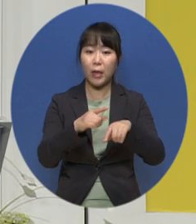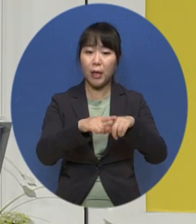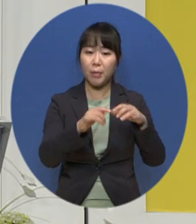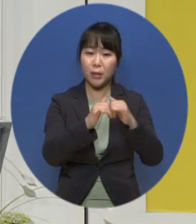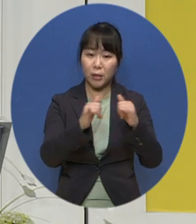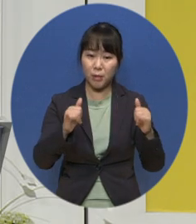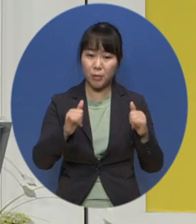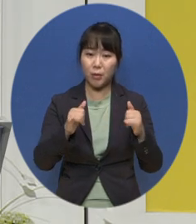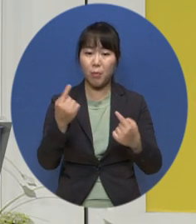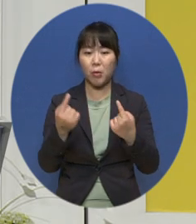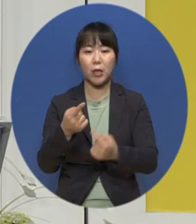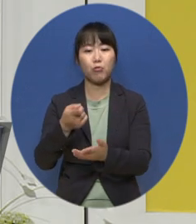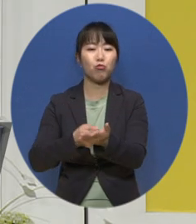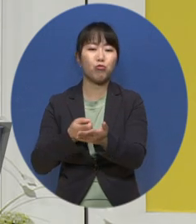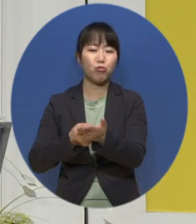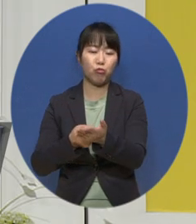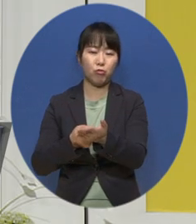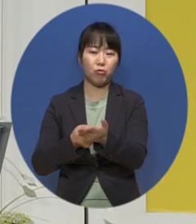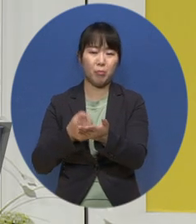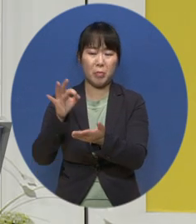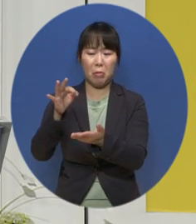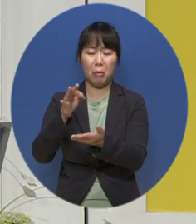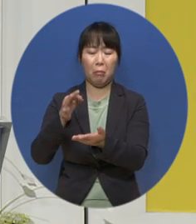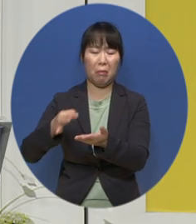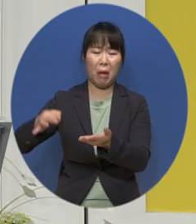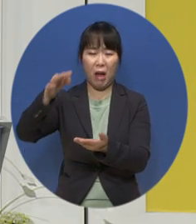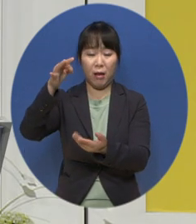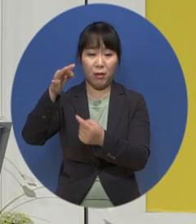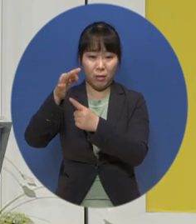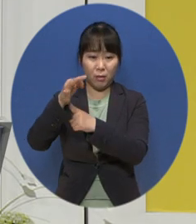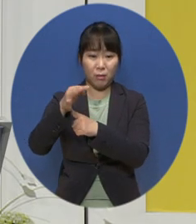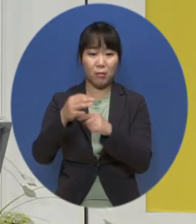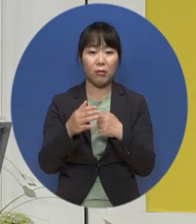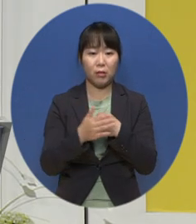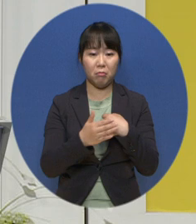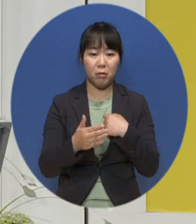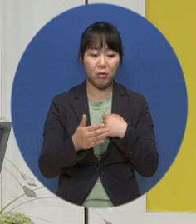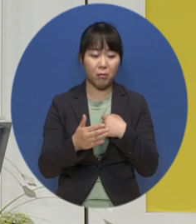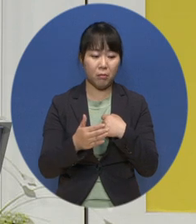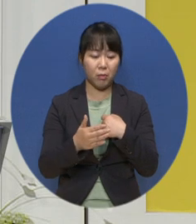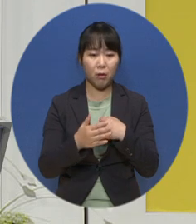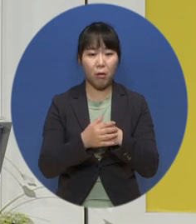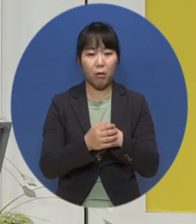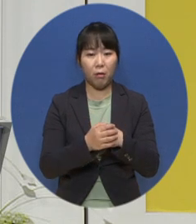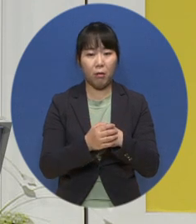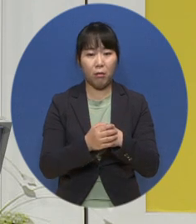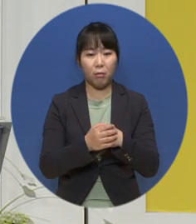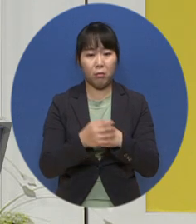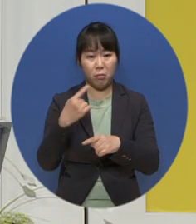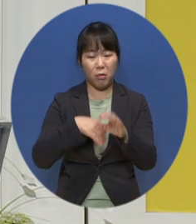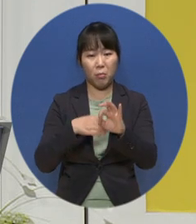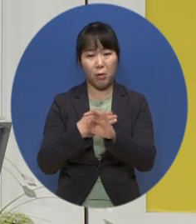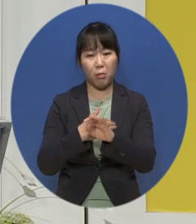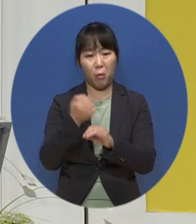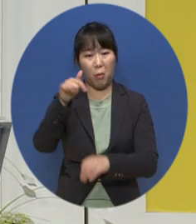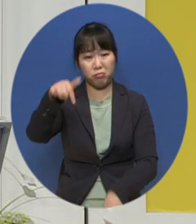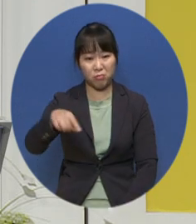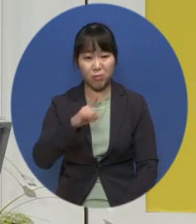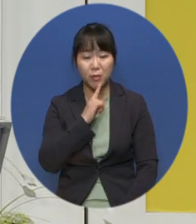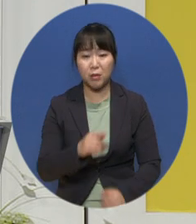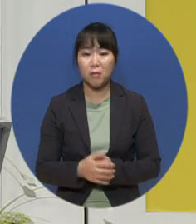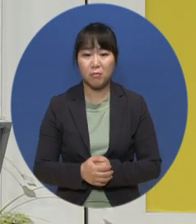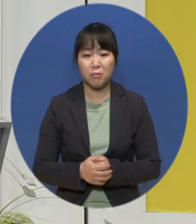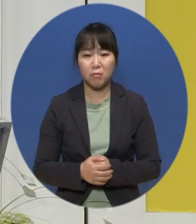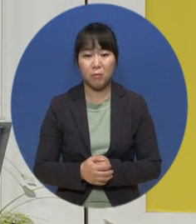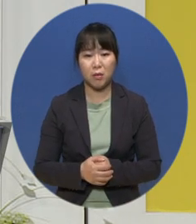높아집니다 비장애인 들 보다도 그래서 병원에서 뭐 때문에 교통사고로 딱 들어오면 허가 들어오는 것이죠 아